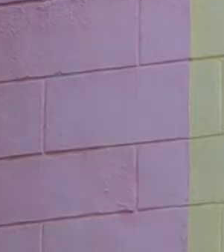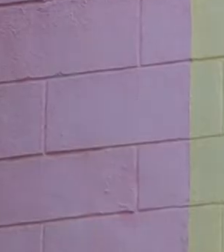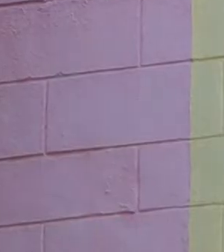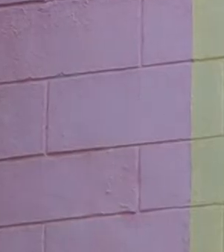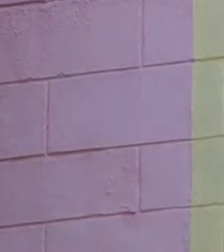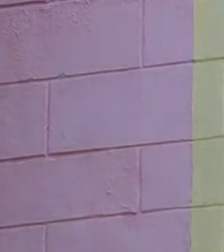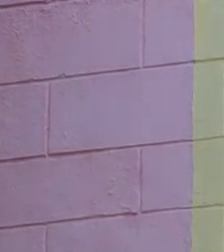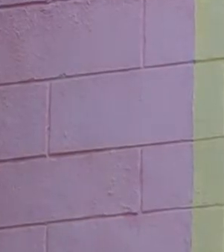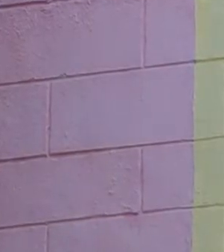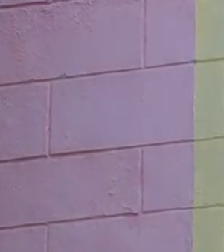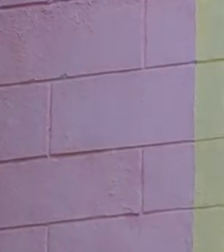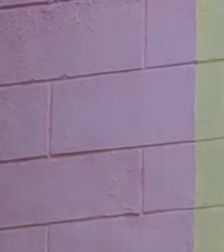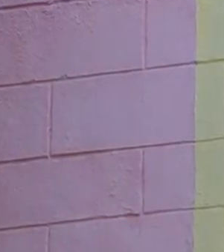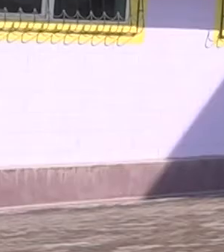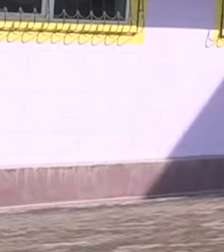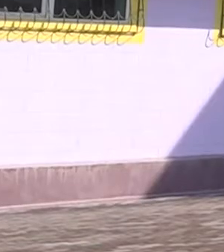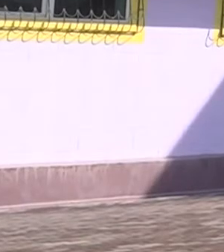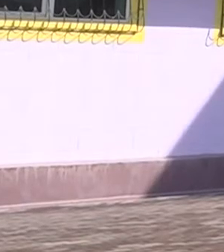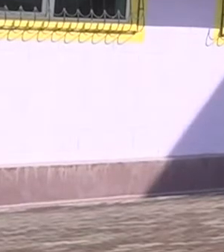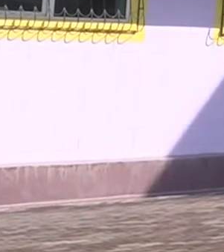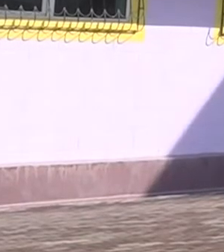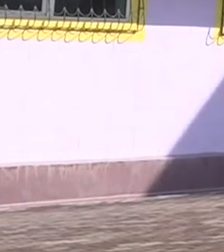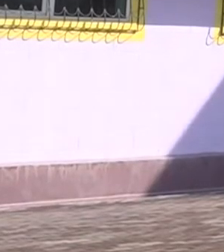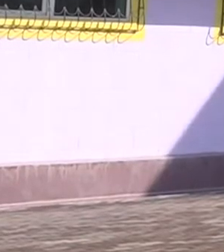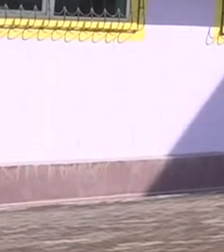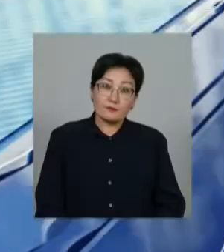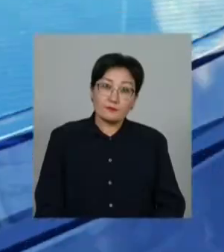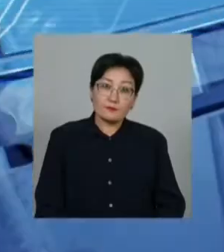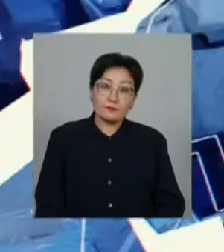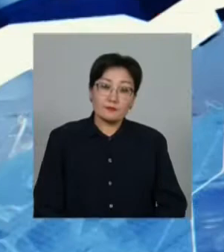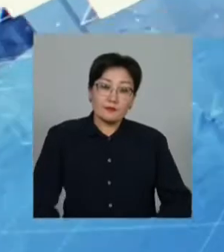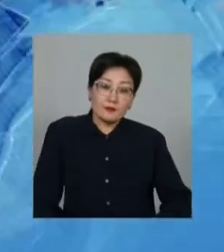аян афина ригпа его ел кунджа нашим жанров телеканал алматы